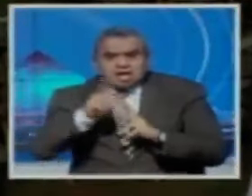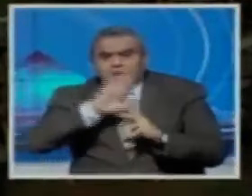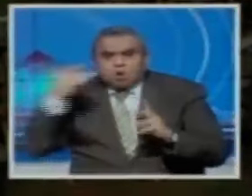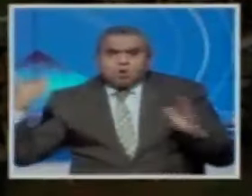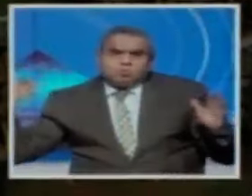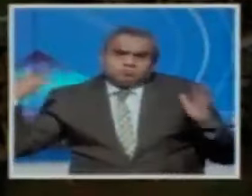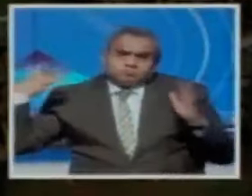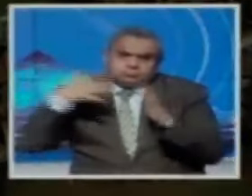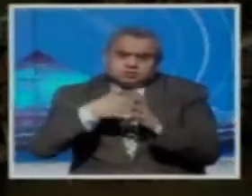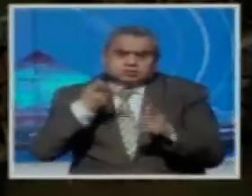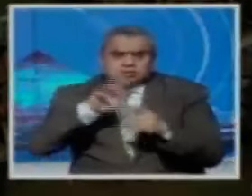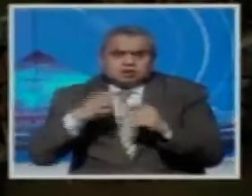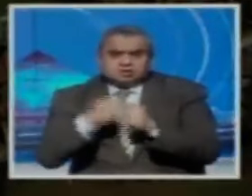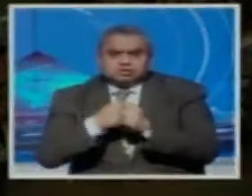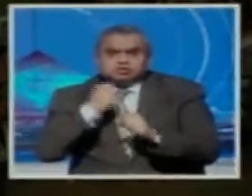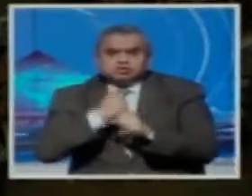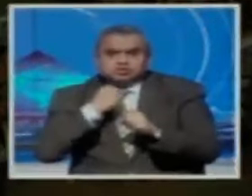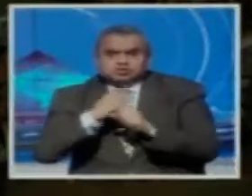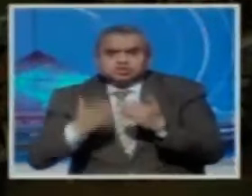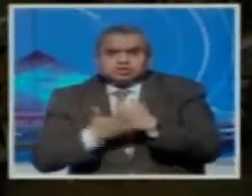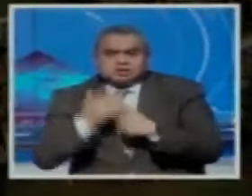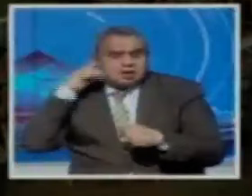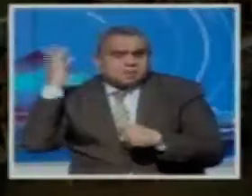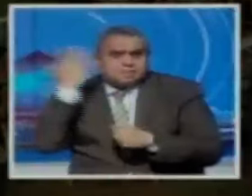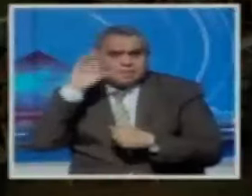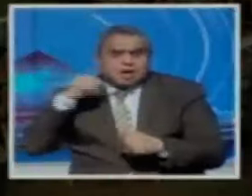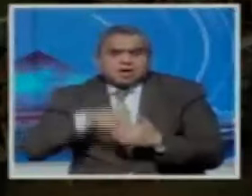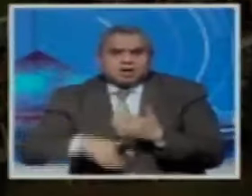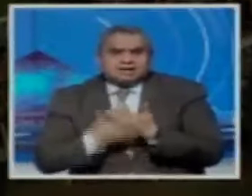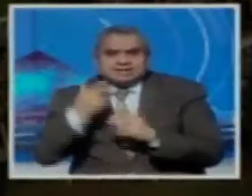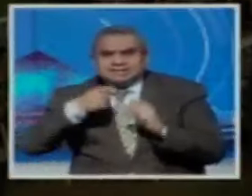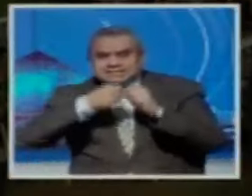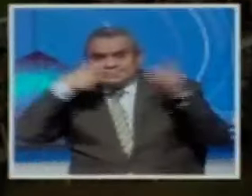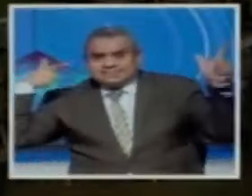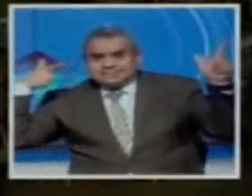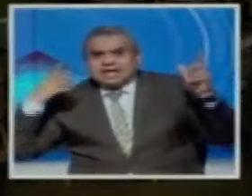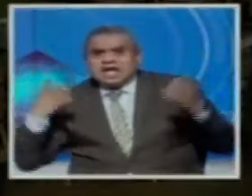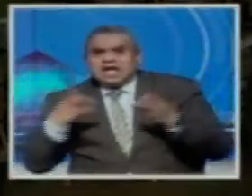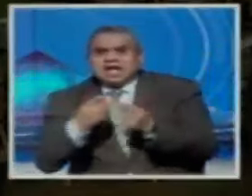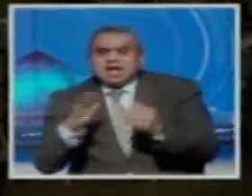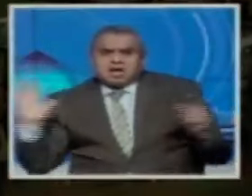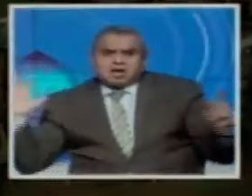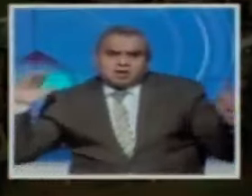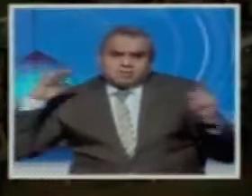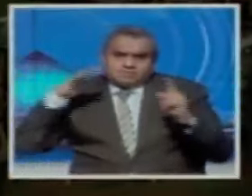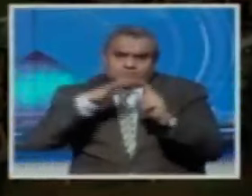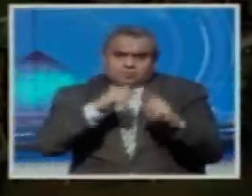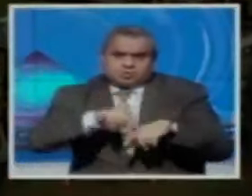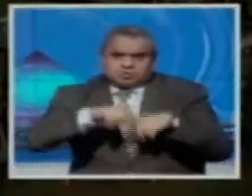كل هذا التطور جعل من مدينة العالمين الجديدة واحدة من أكبر المناطق السياحية